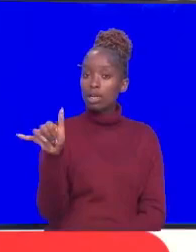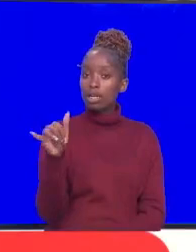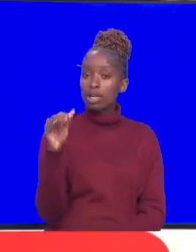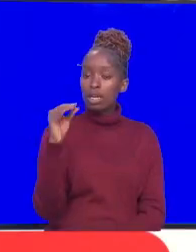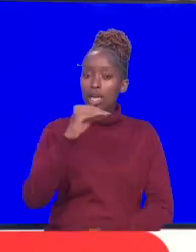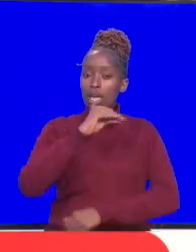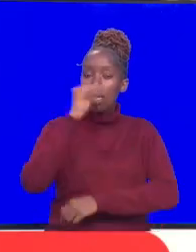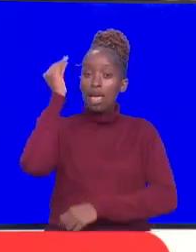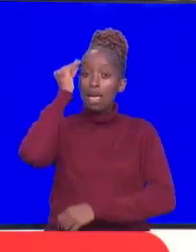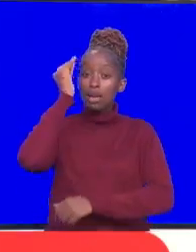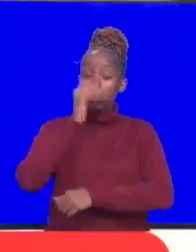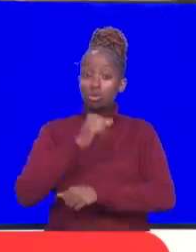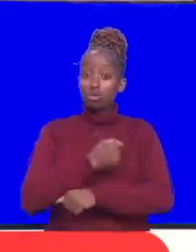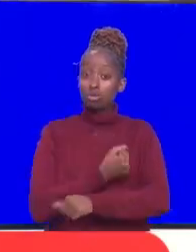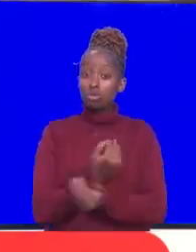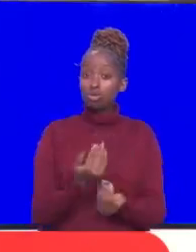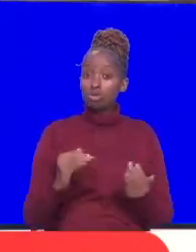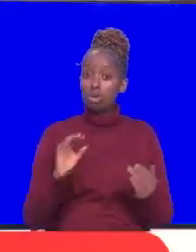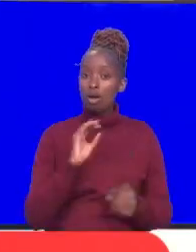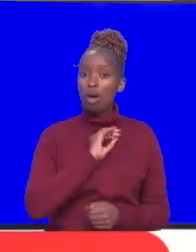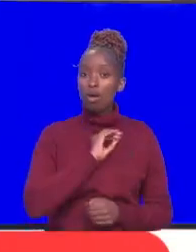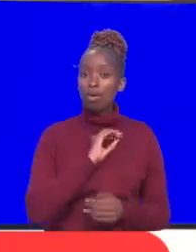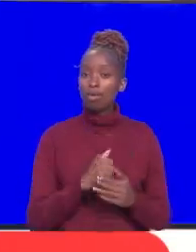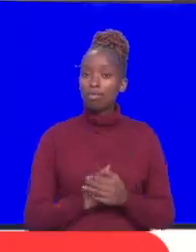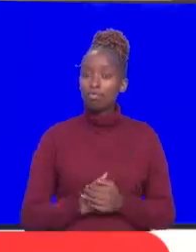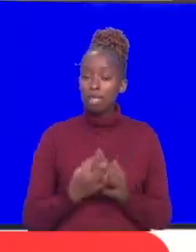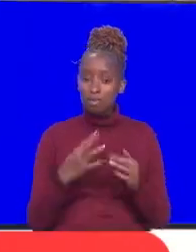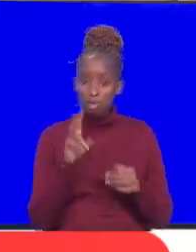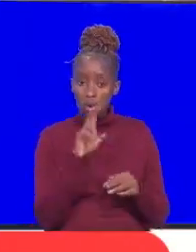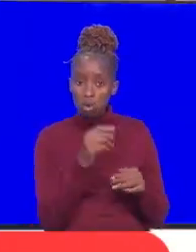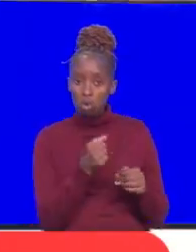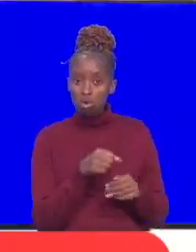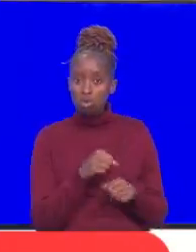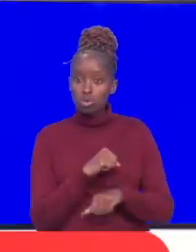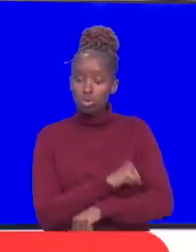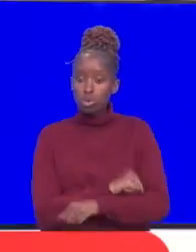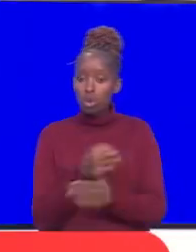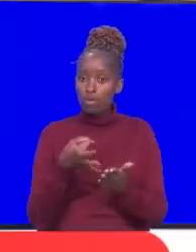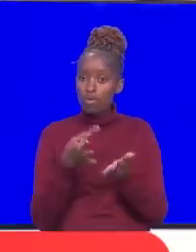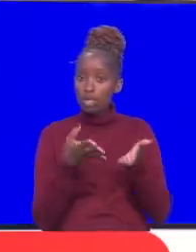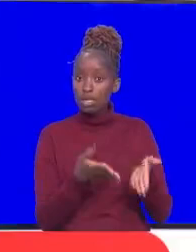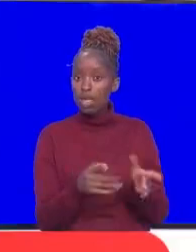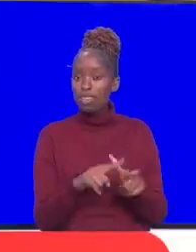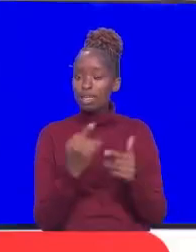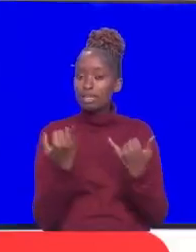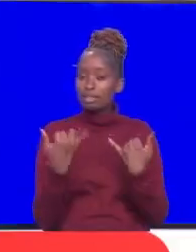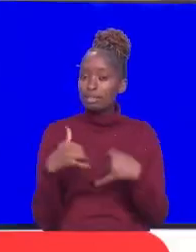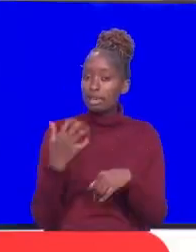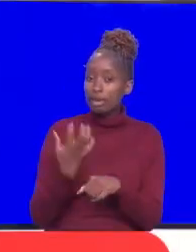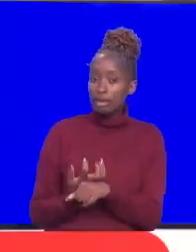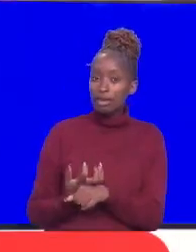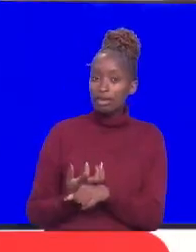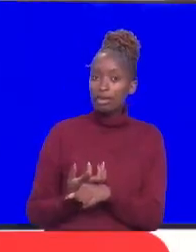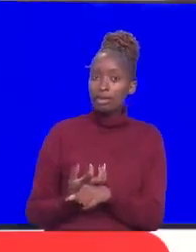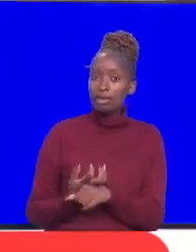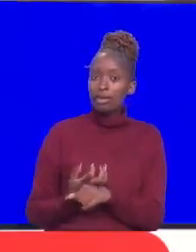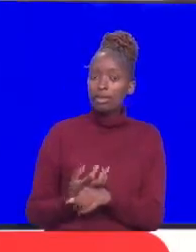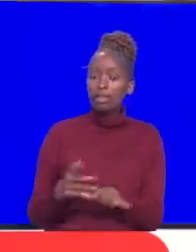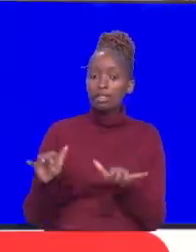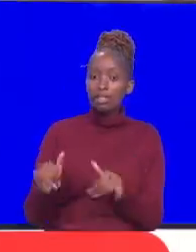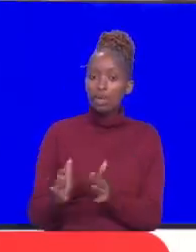wetu. Kwa hivyo ukitafuta school fee huku, jaribu sana pia kukaa na